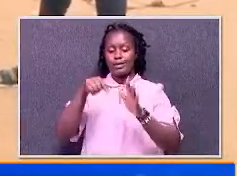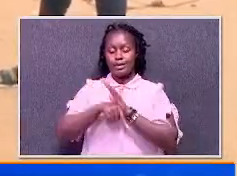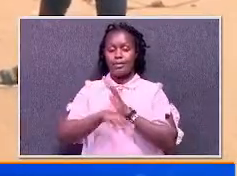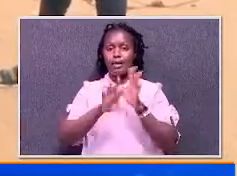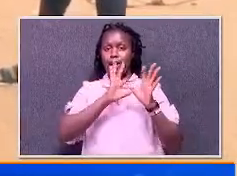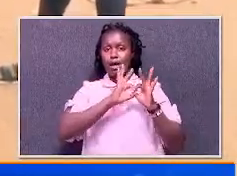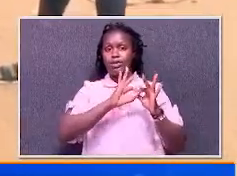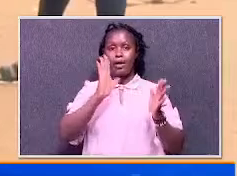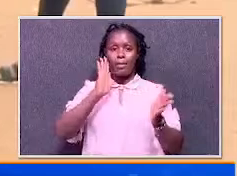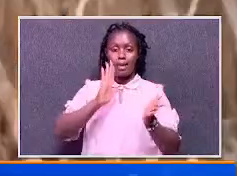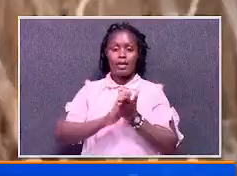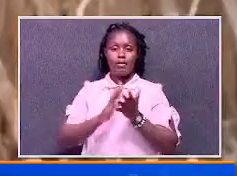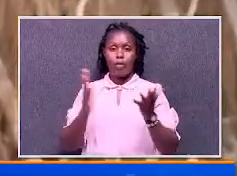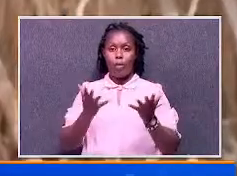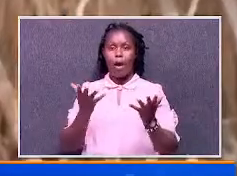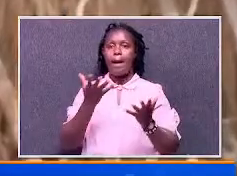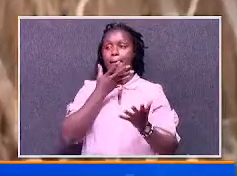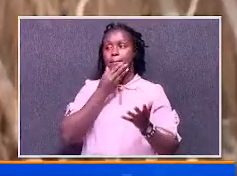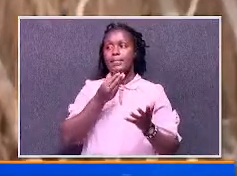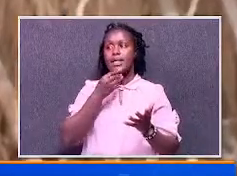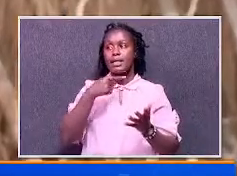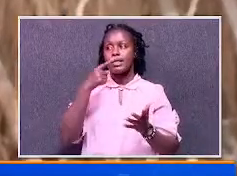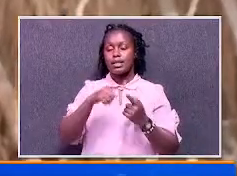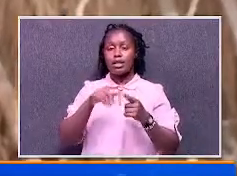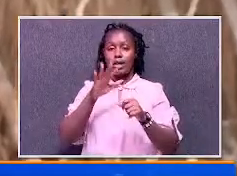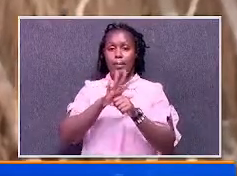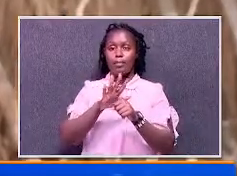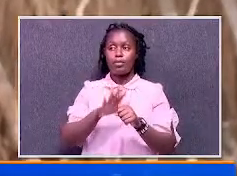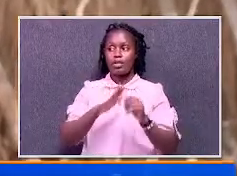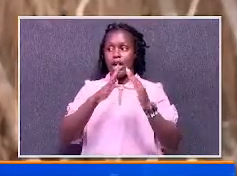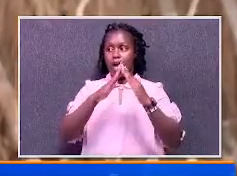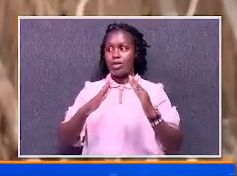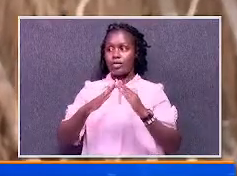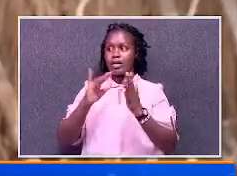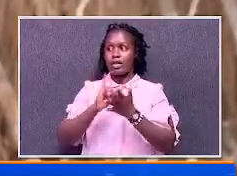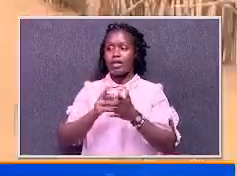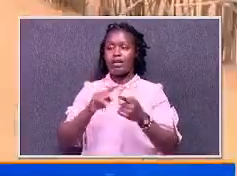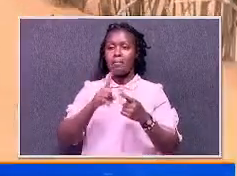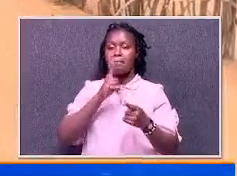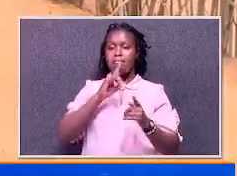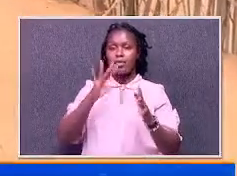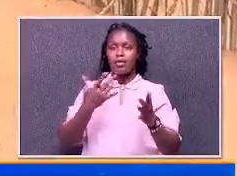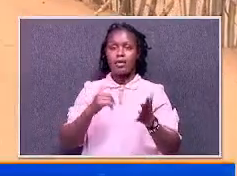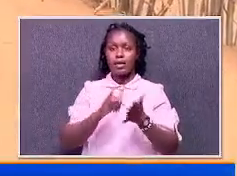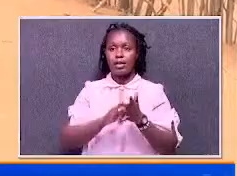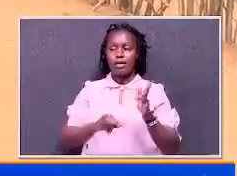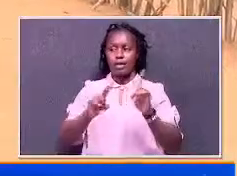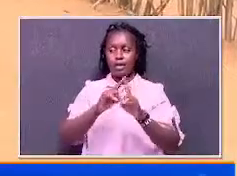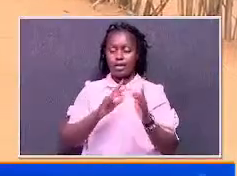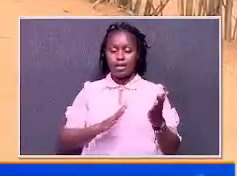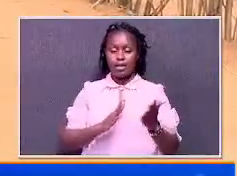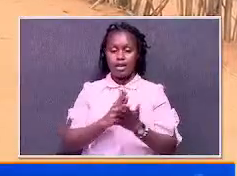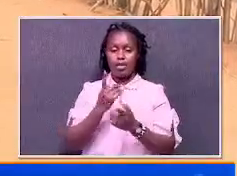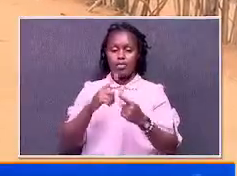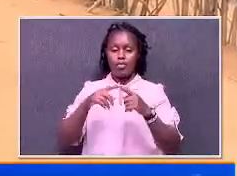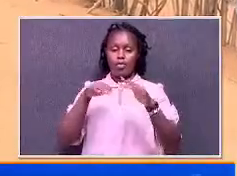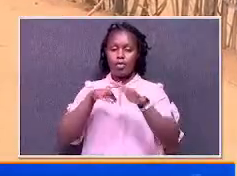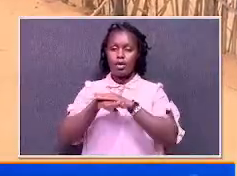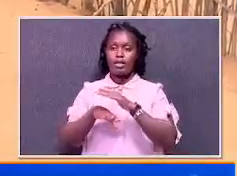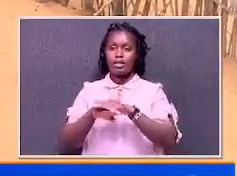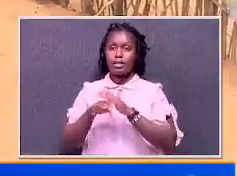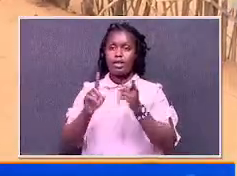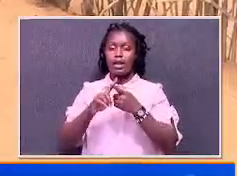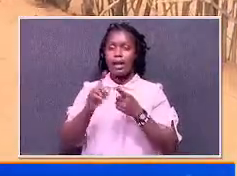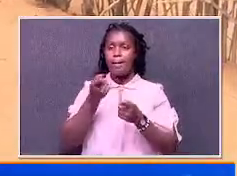cultural beliefs, where men have the say in most households. Women say they are deprived of their right to access emergency